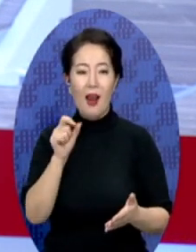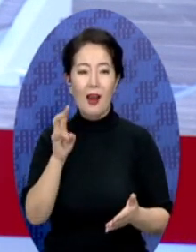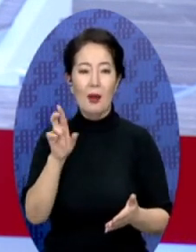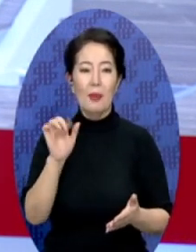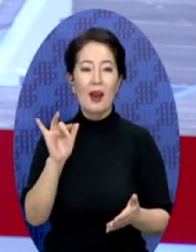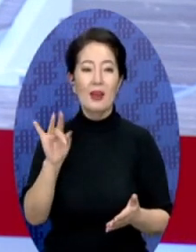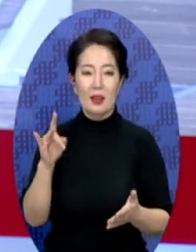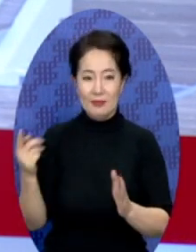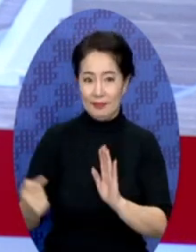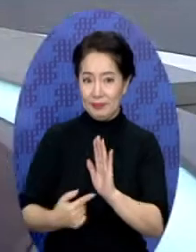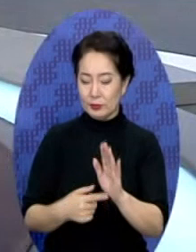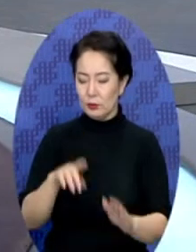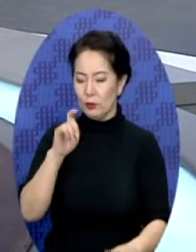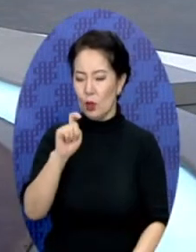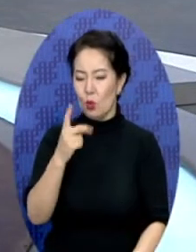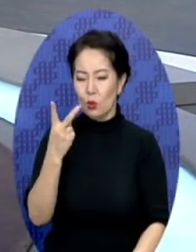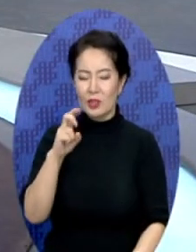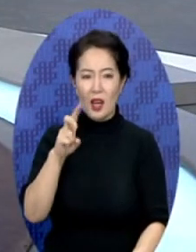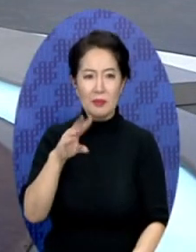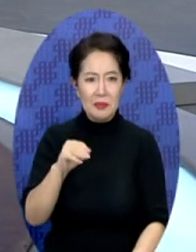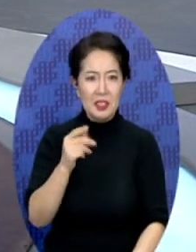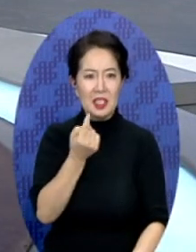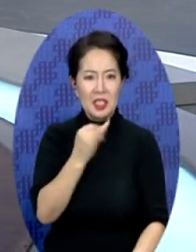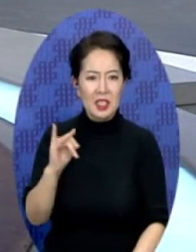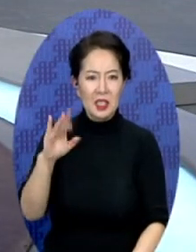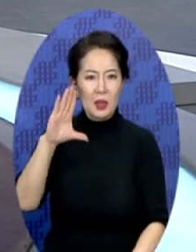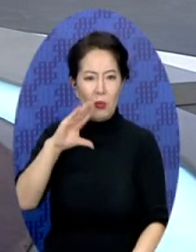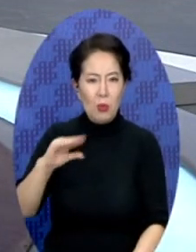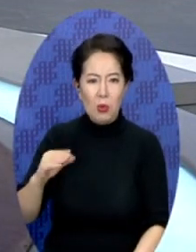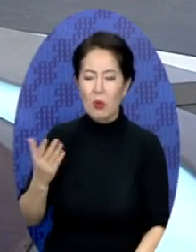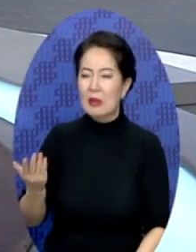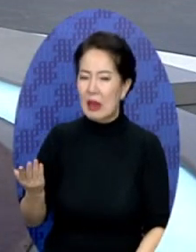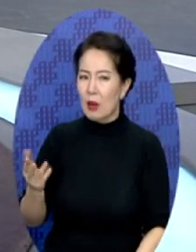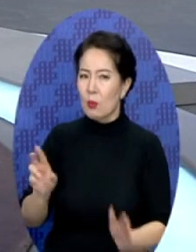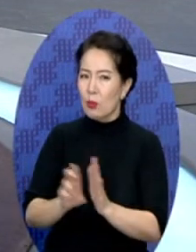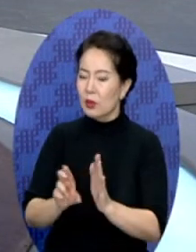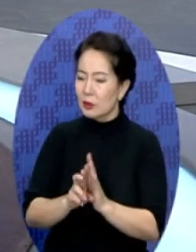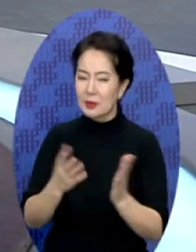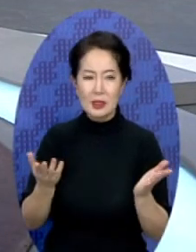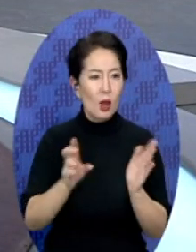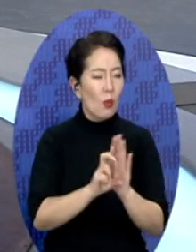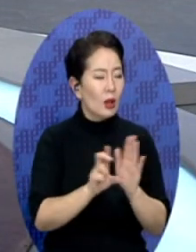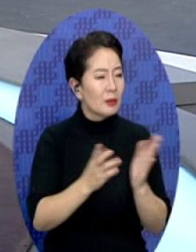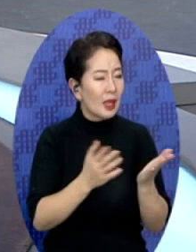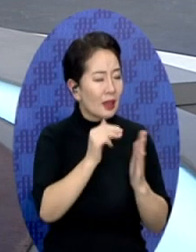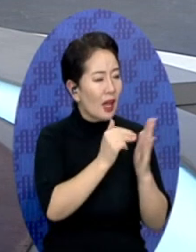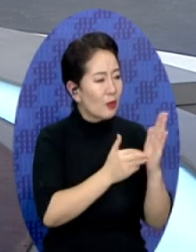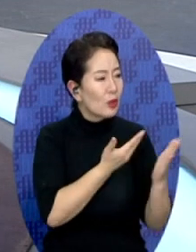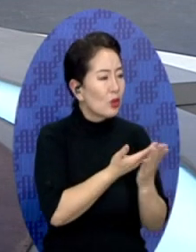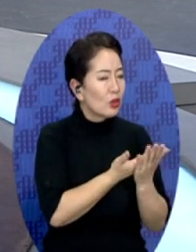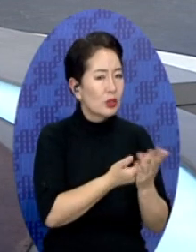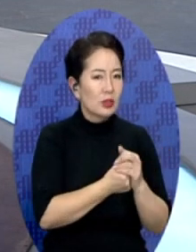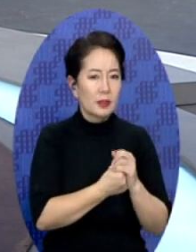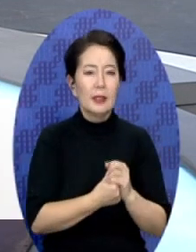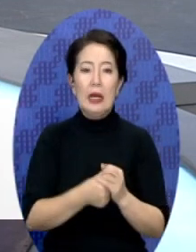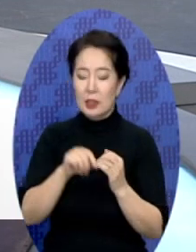хоёроо энэ хөдөлмжийн хийг яаж бууруулах боломжтой гэдэг тухай хамгийн энгийн тайлбараас эхлэе. Тэгэхээр хамгийн энгийнээр бол яг өөрх одоо